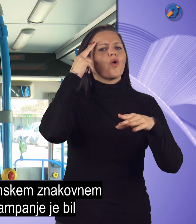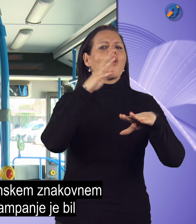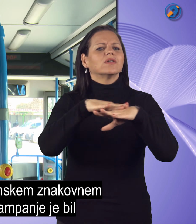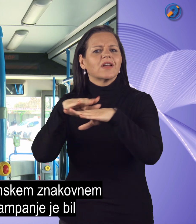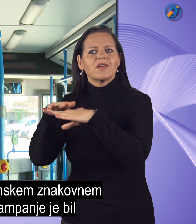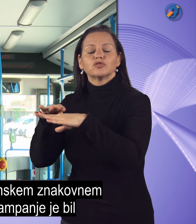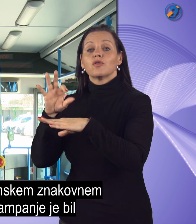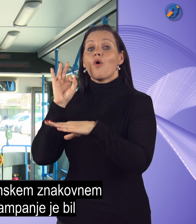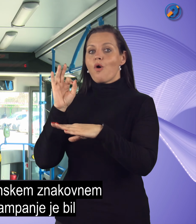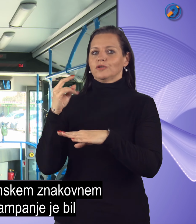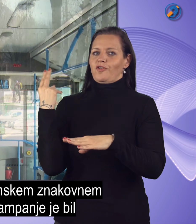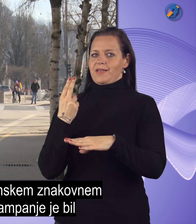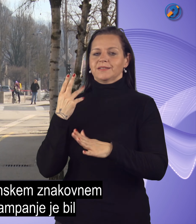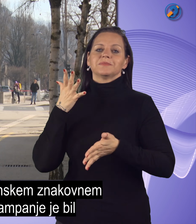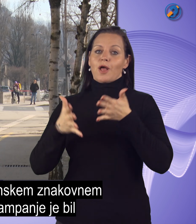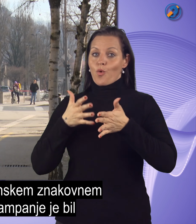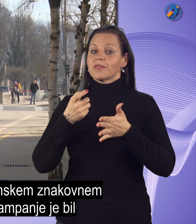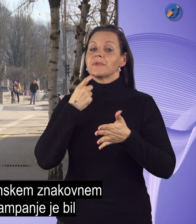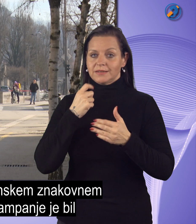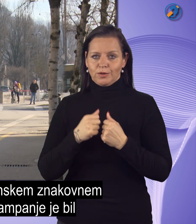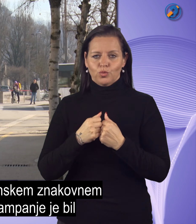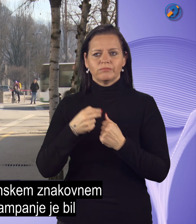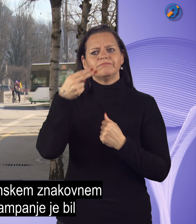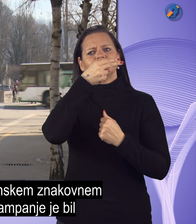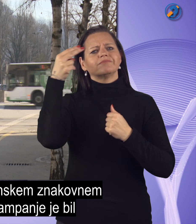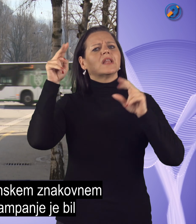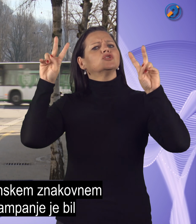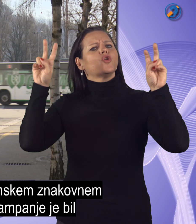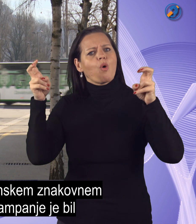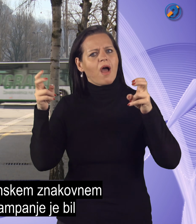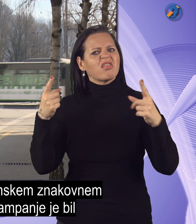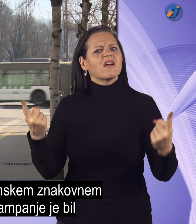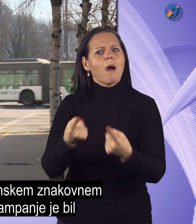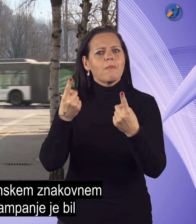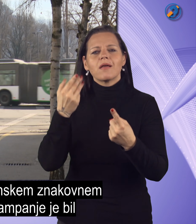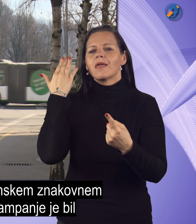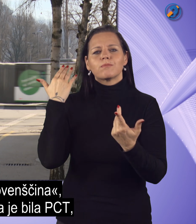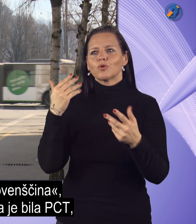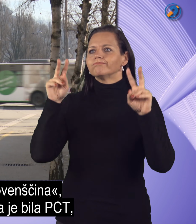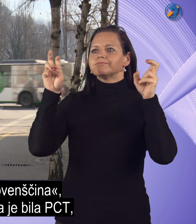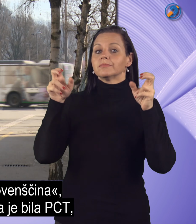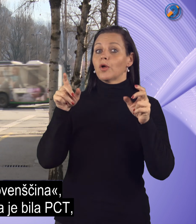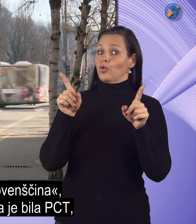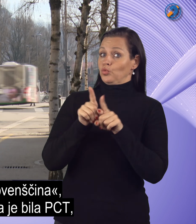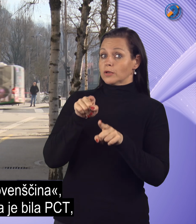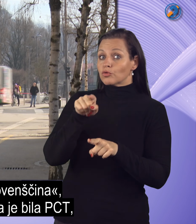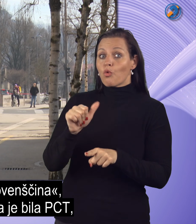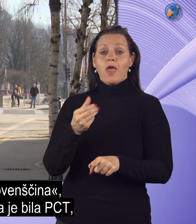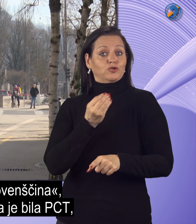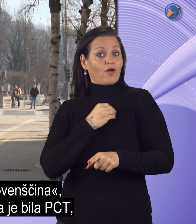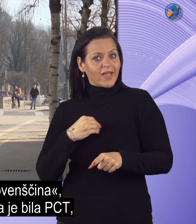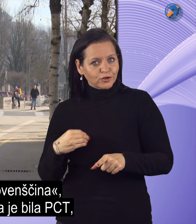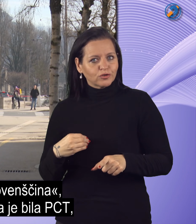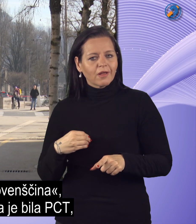izvajala kampanjo o zaveščanje o slovenskem znakovnem jeziku. Slogan kampanja je bil Tudi to je